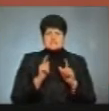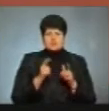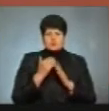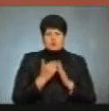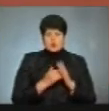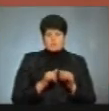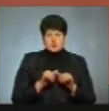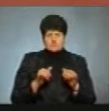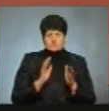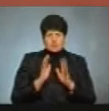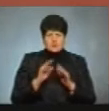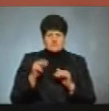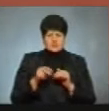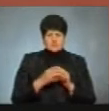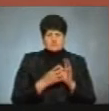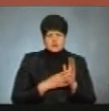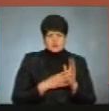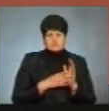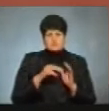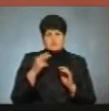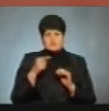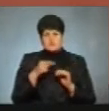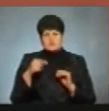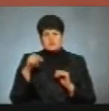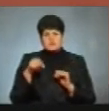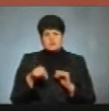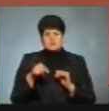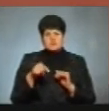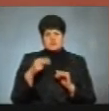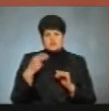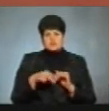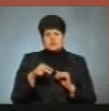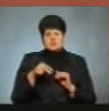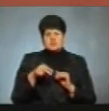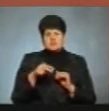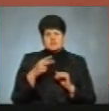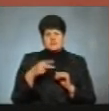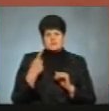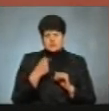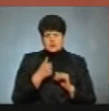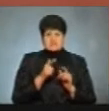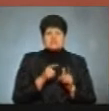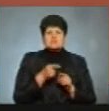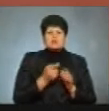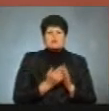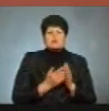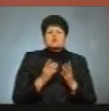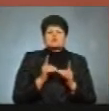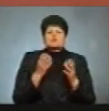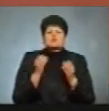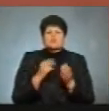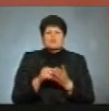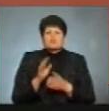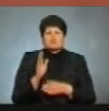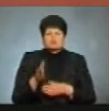програми розвитку парків на 2019-2021 роки? Так, так, так. Скажіть, можливо, згідно цієї програми, ще які будуть закуплені, чи вже не